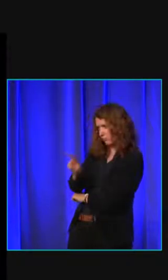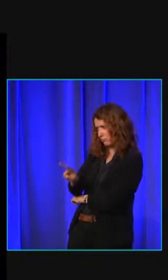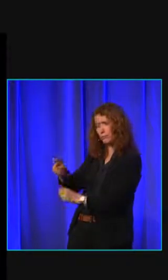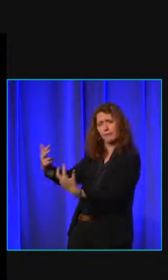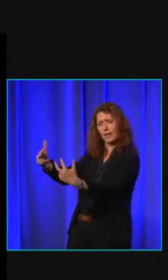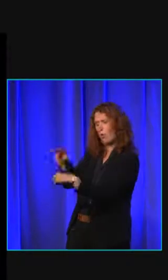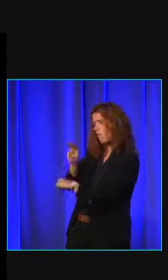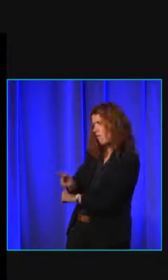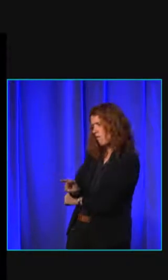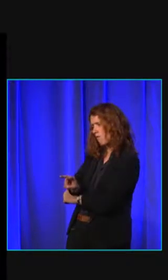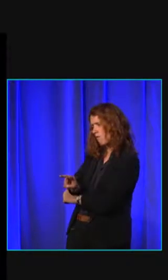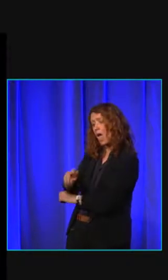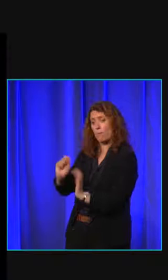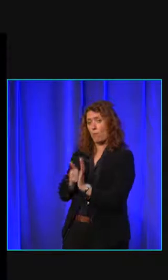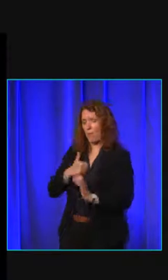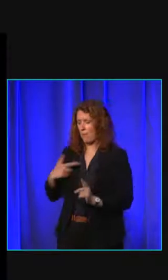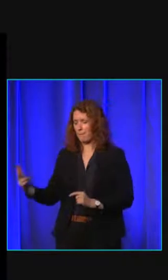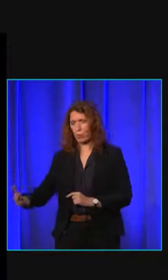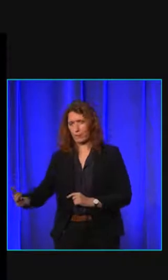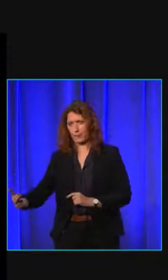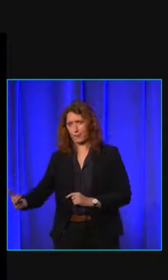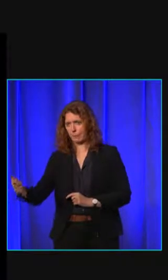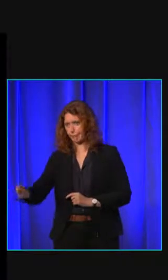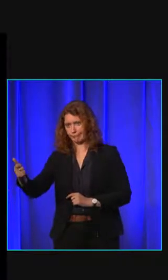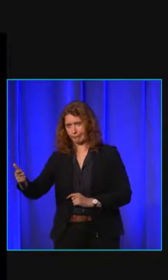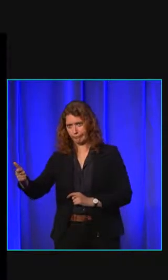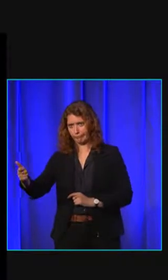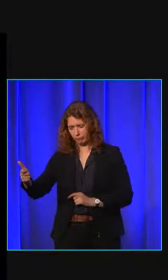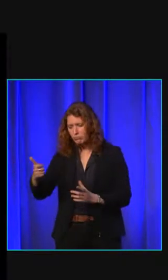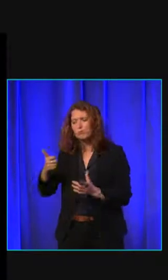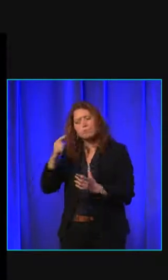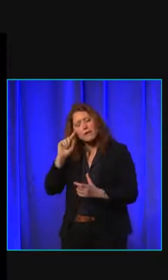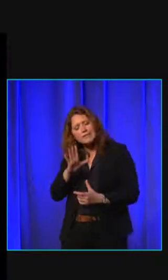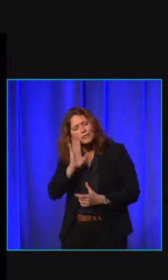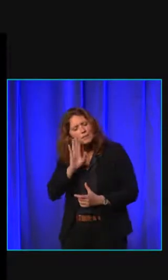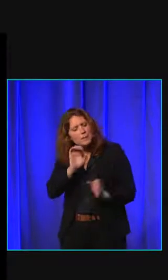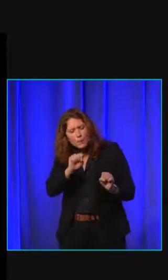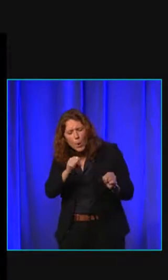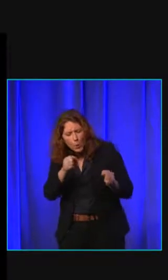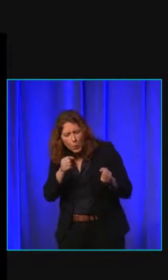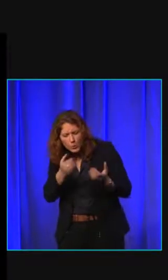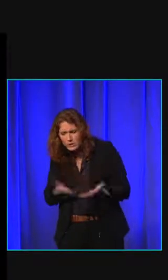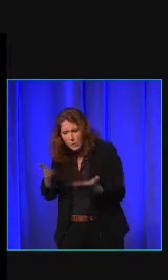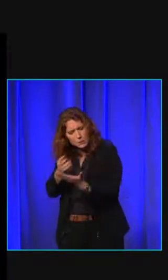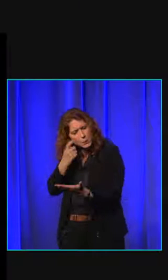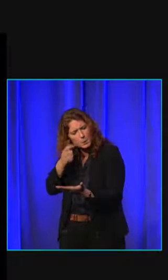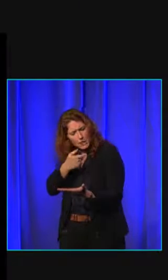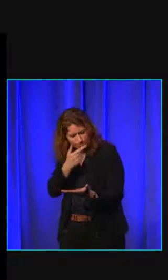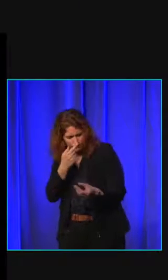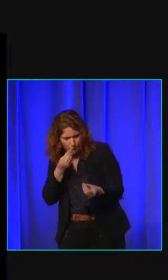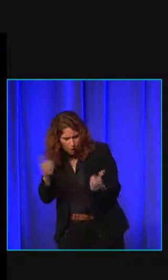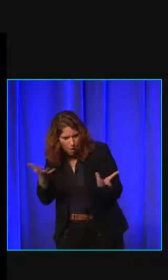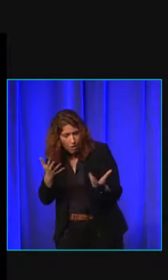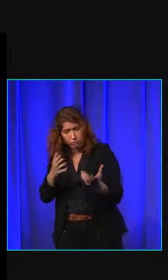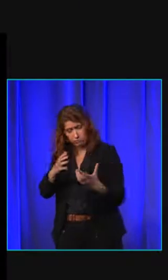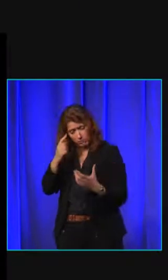à un moment T, je coupe. Je coupe et je lui demande d'émettre un jugement sur la situation observée. Par exemple, dans quelle direction